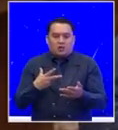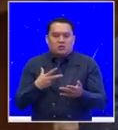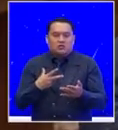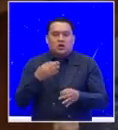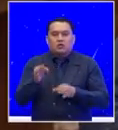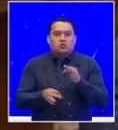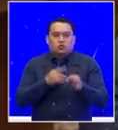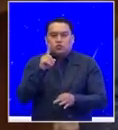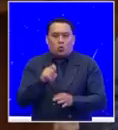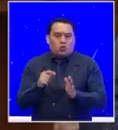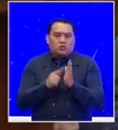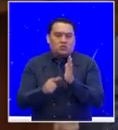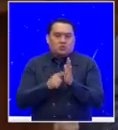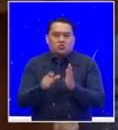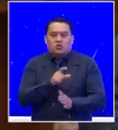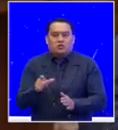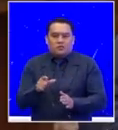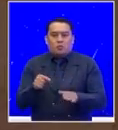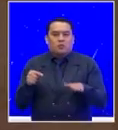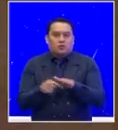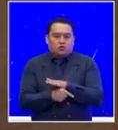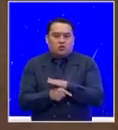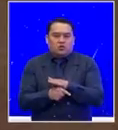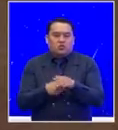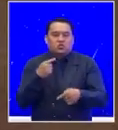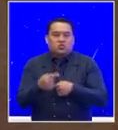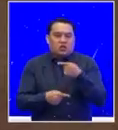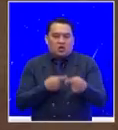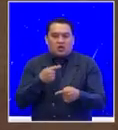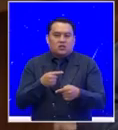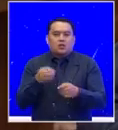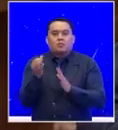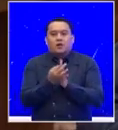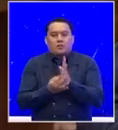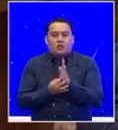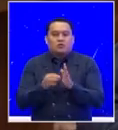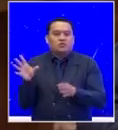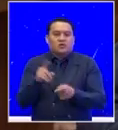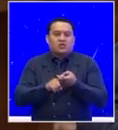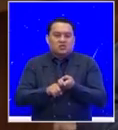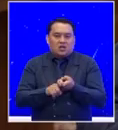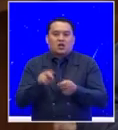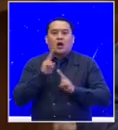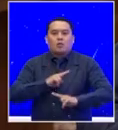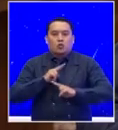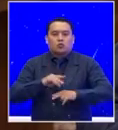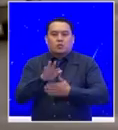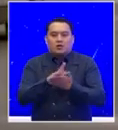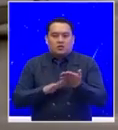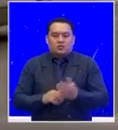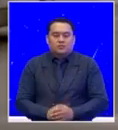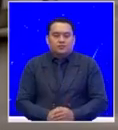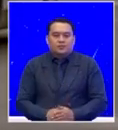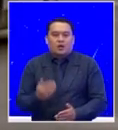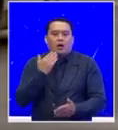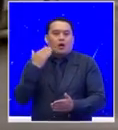сутки 170 человек еще пропустили через этот тесты. Контактных всех выявили, но работа еще продолжается. Как